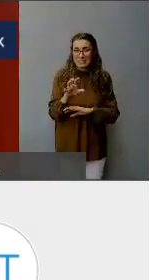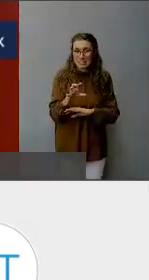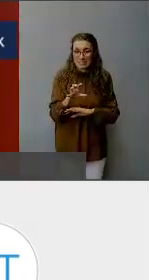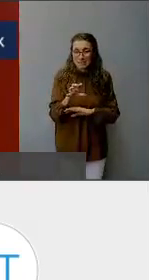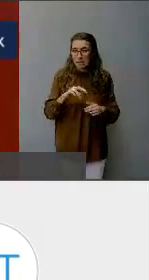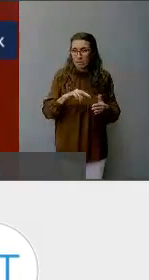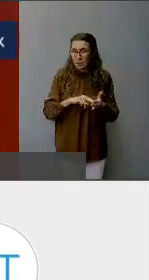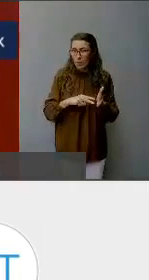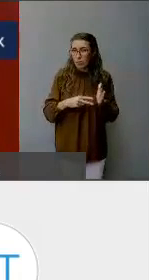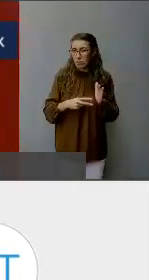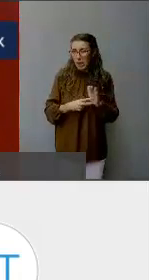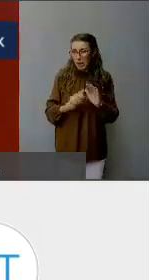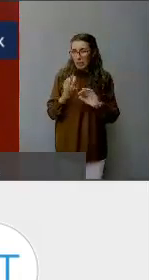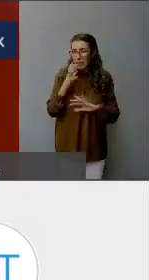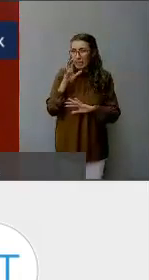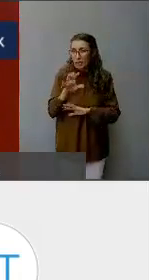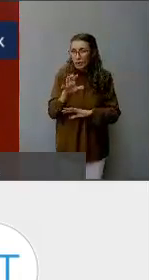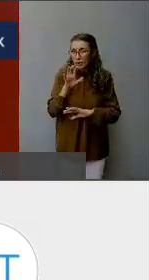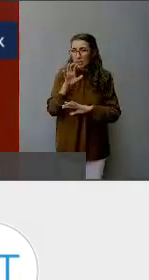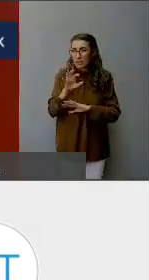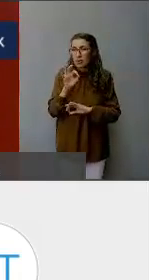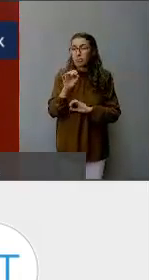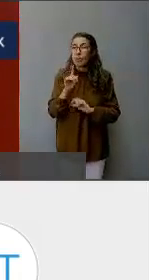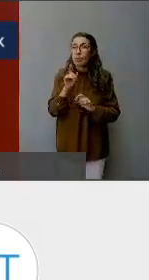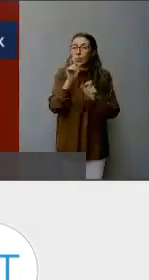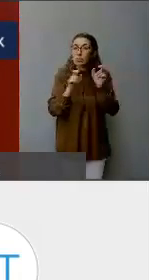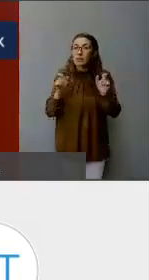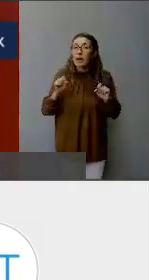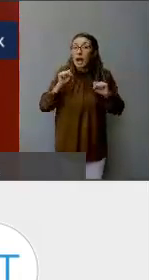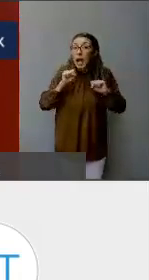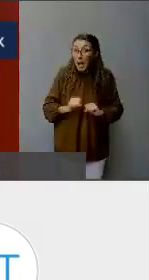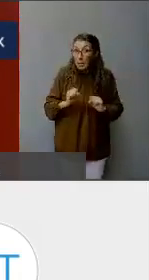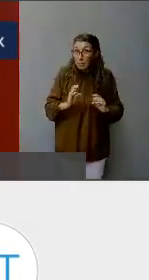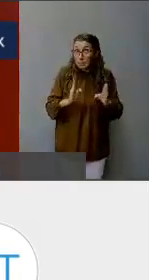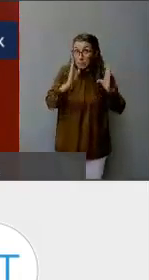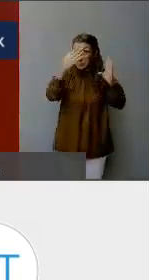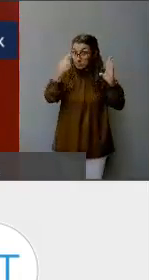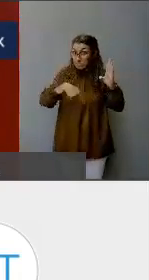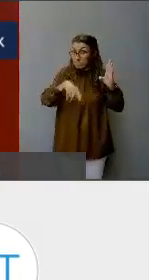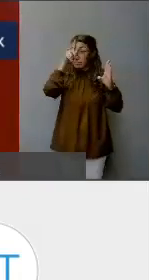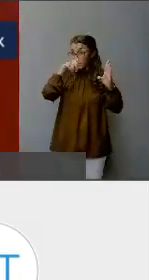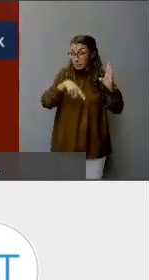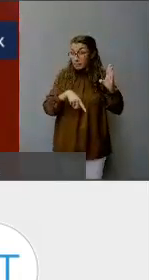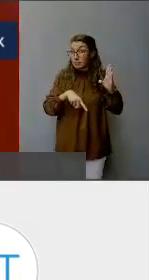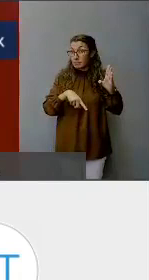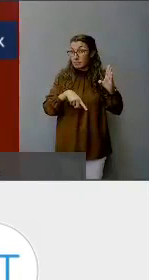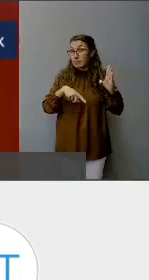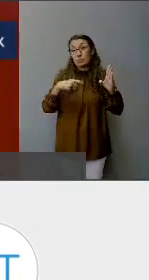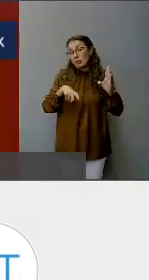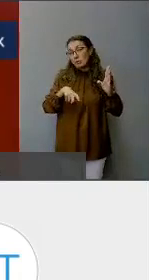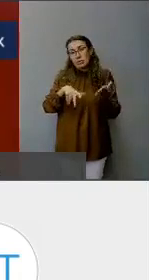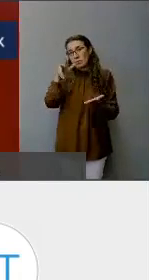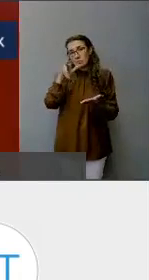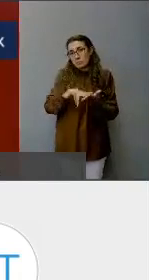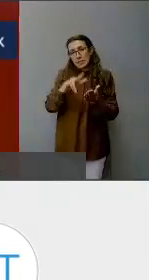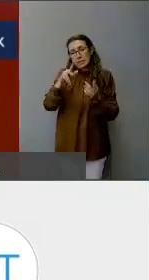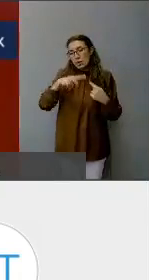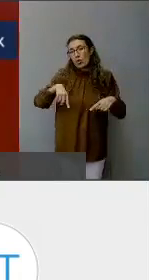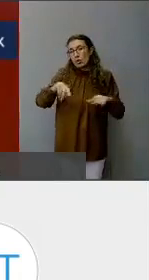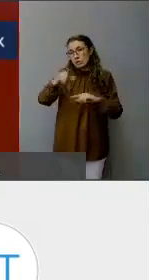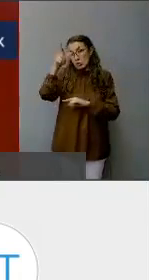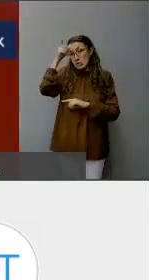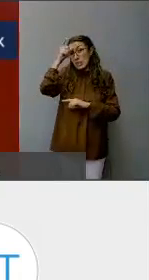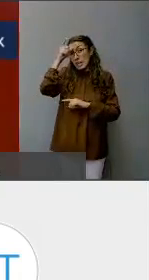ricorsi da parte dei condomini che hanno portato poi una sentenza del consiglio di stato che di fatto